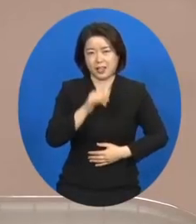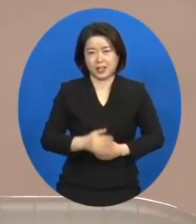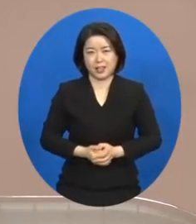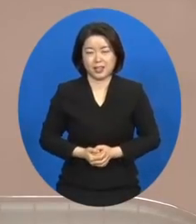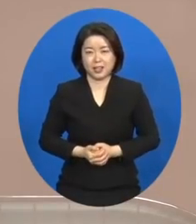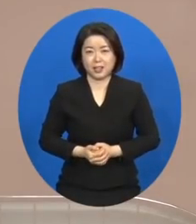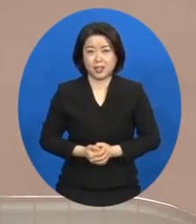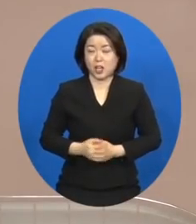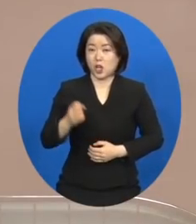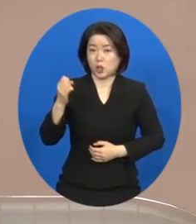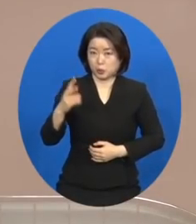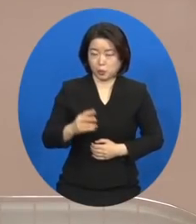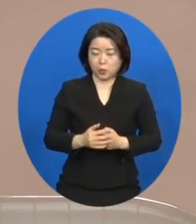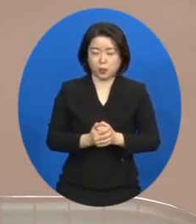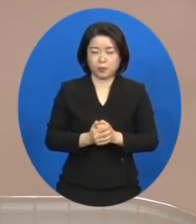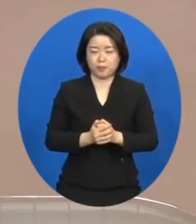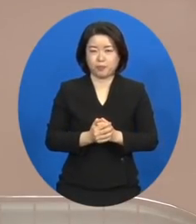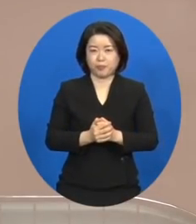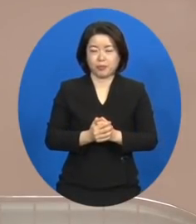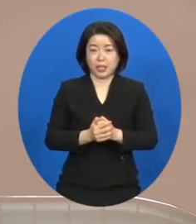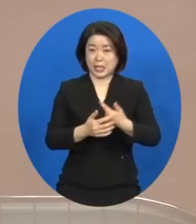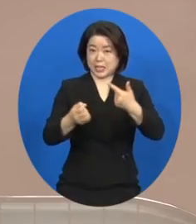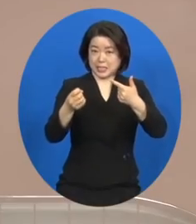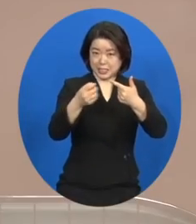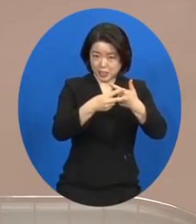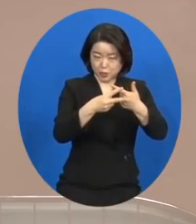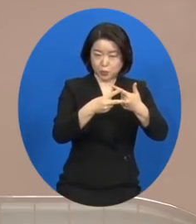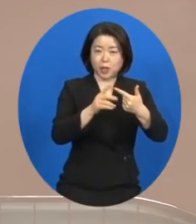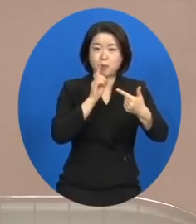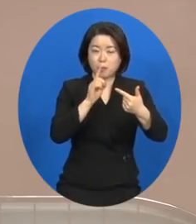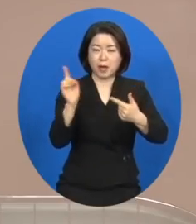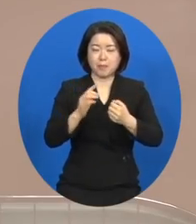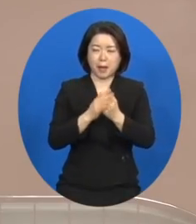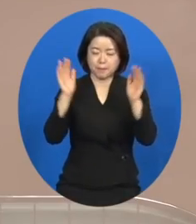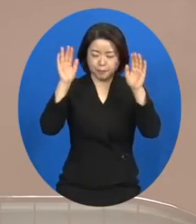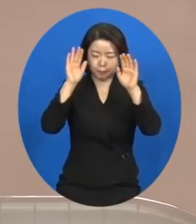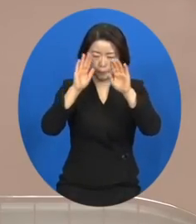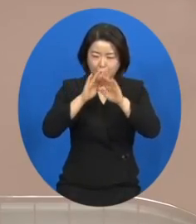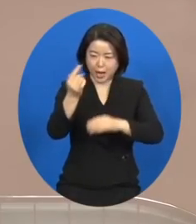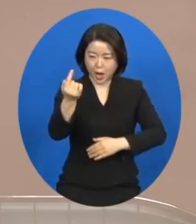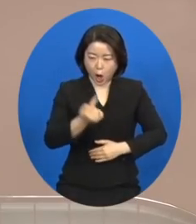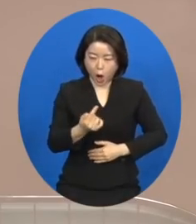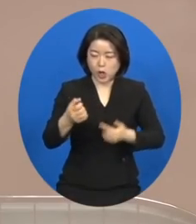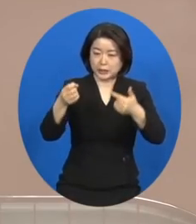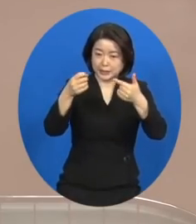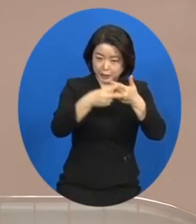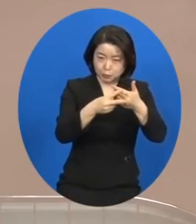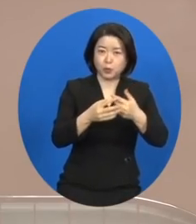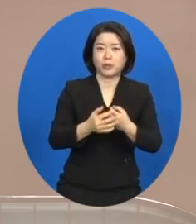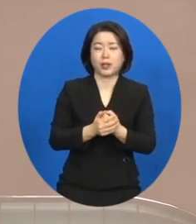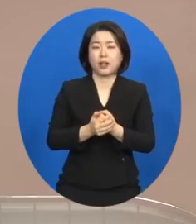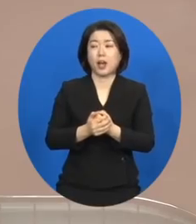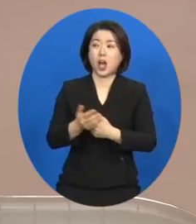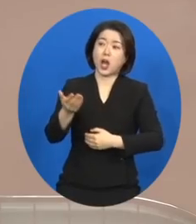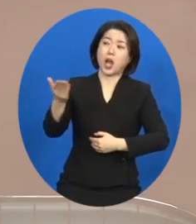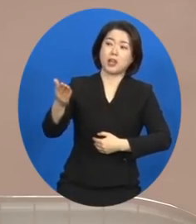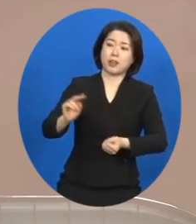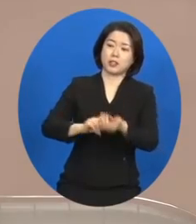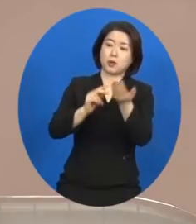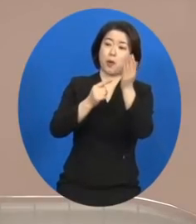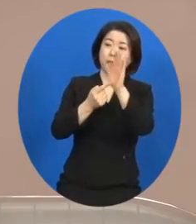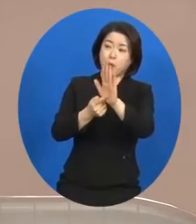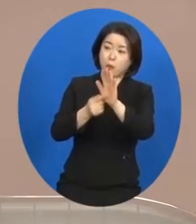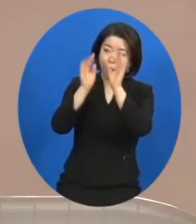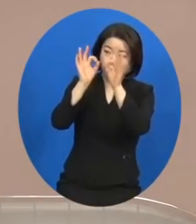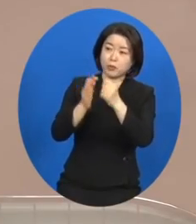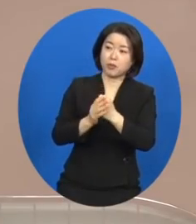이어지는 이야기가 니고데모 이야기였습니다. 한밤중에 찾아온 니고데모가 당신이 행하시는 표정을 보니까 하나님이 보낸 사람 같습니다.